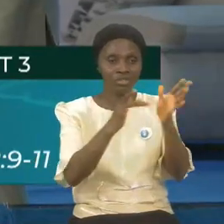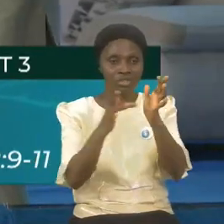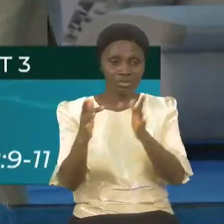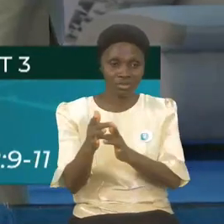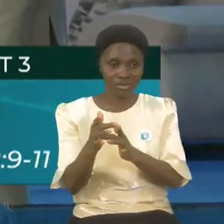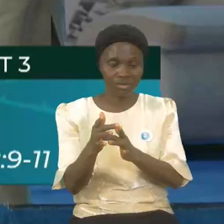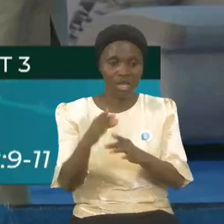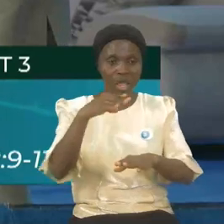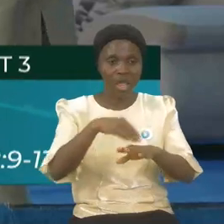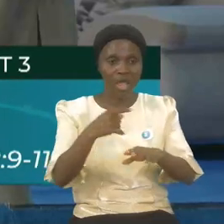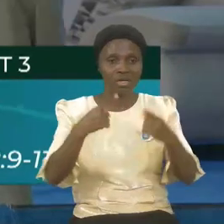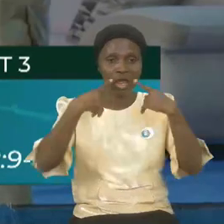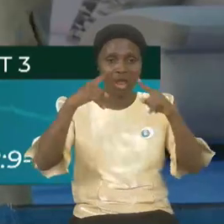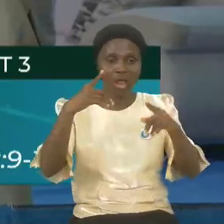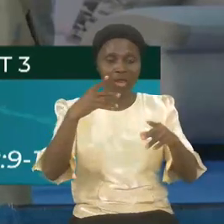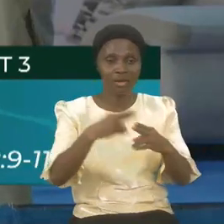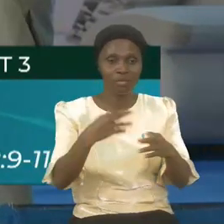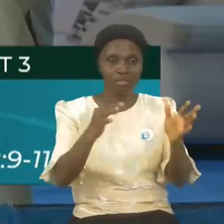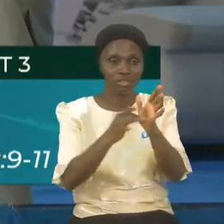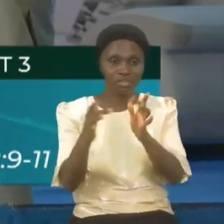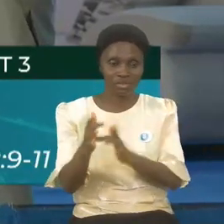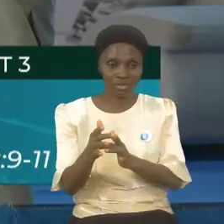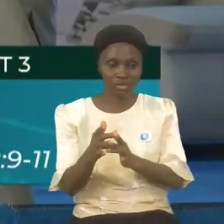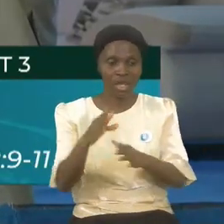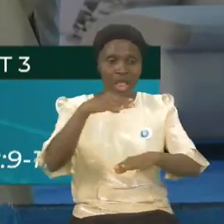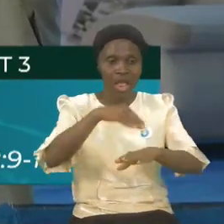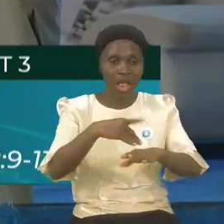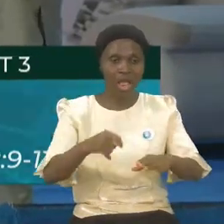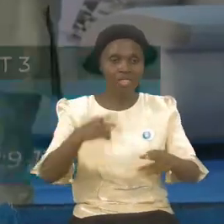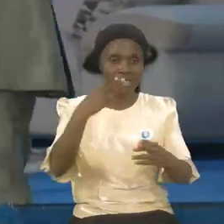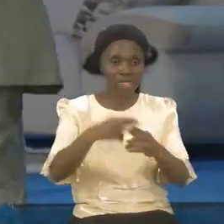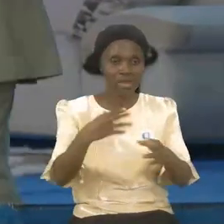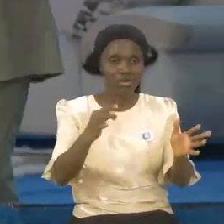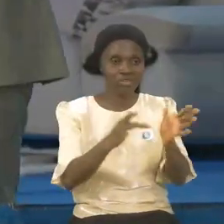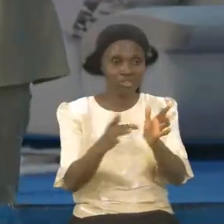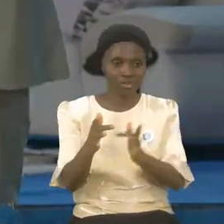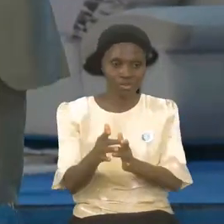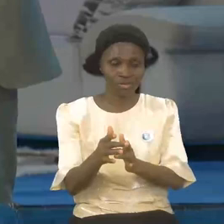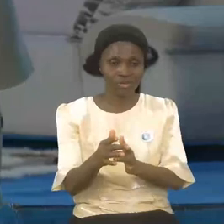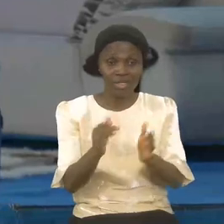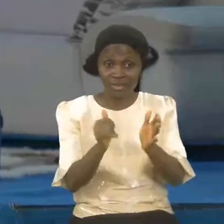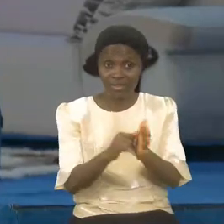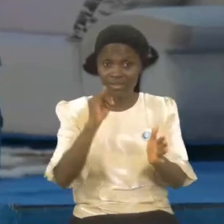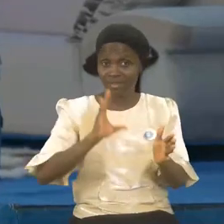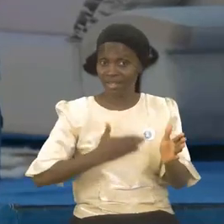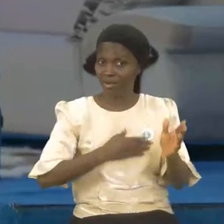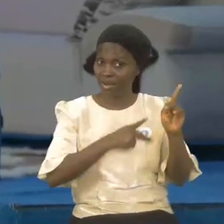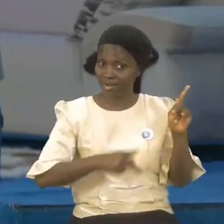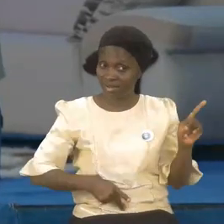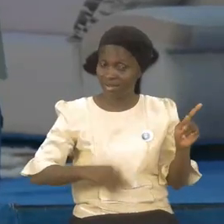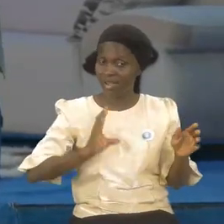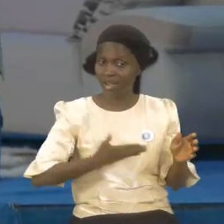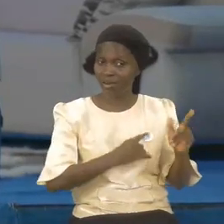c'est notre Sauveur afin qu'au nord de Jésus de notre Seigneur afin qu'au nom de Jésus c'est notre roi afin